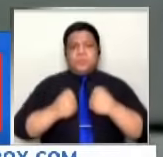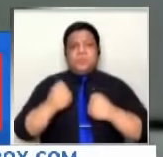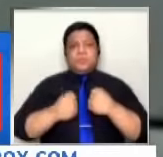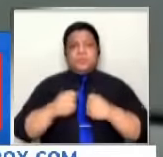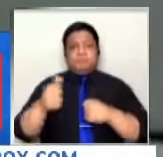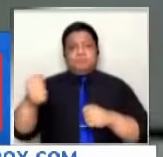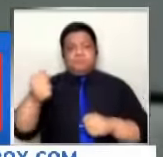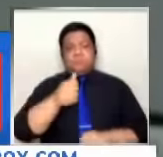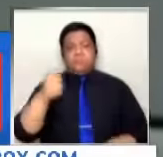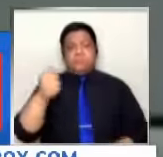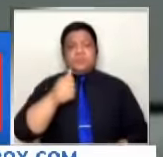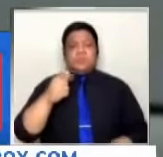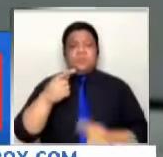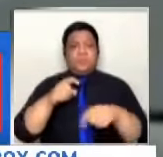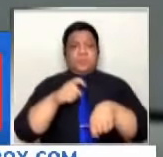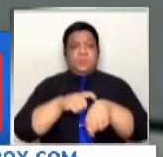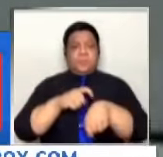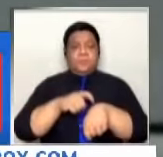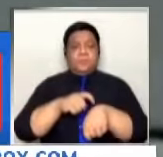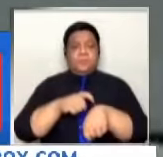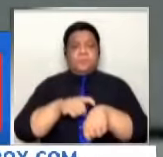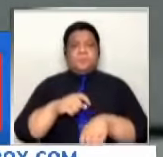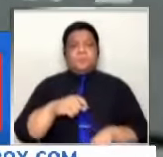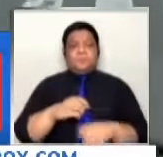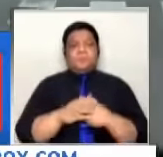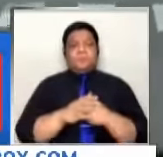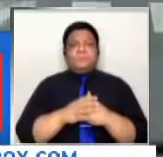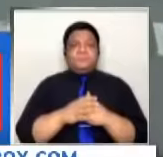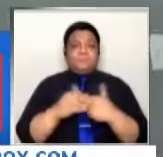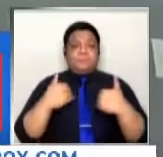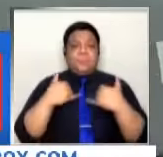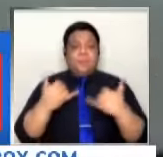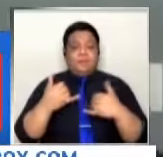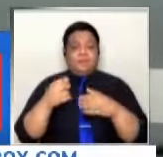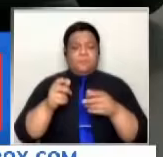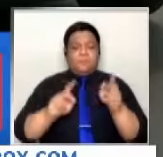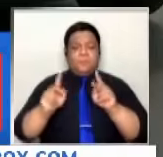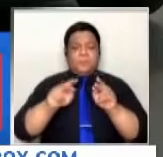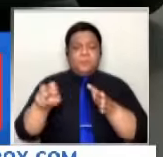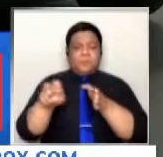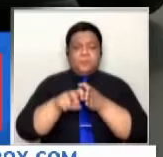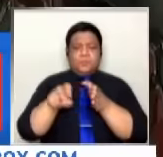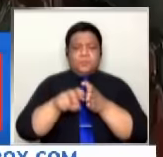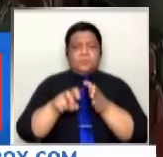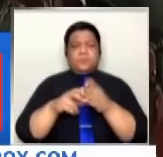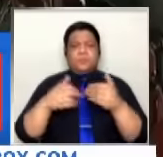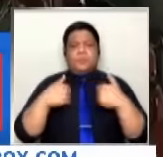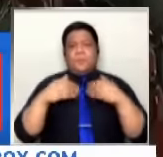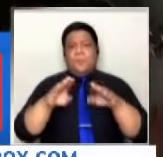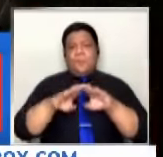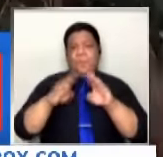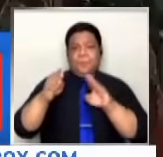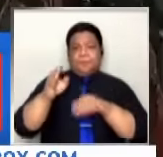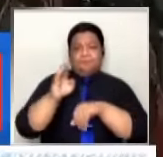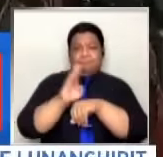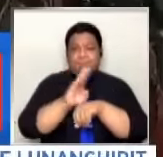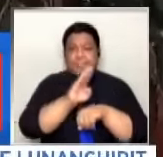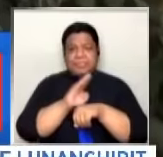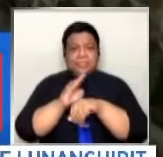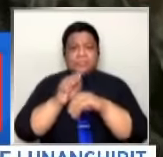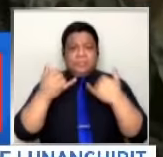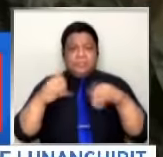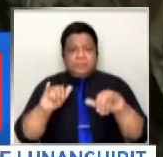panahon na yon. Mm-hmm. Ngayon po, meron po tayo mga mananakay, meron pa rin mga open establishment. So yung